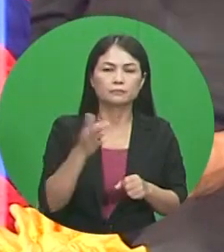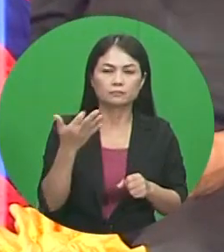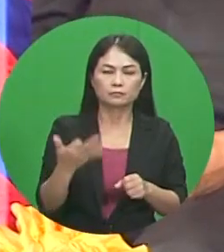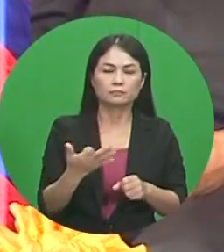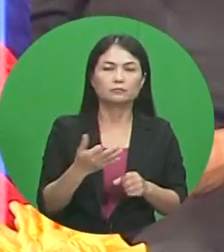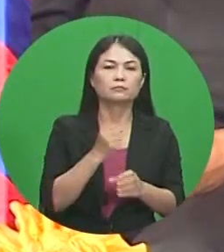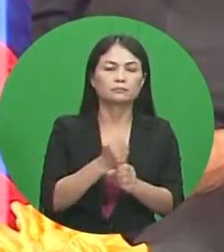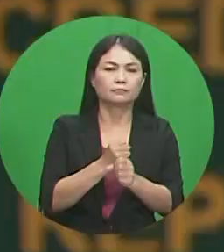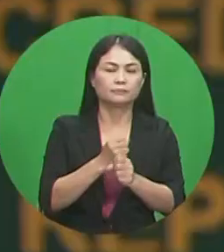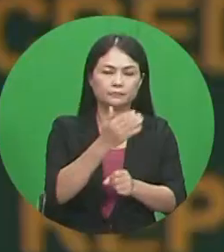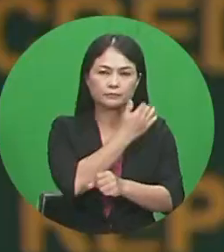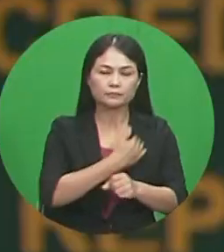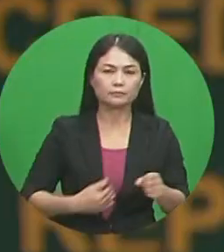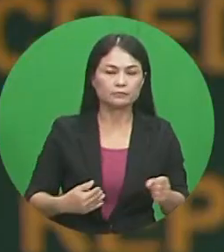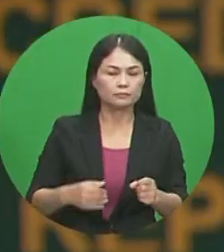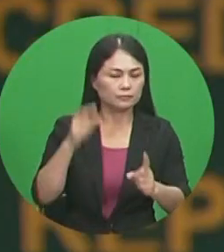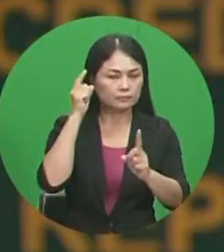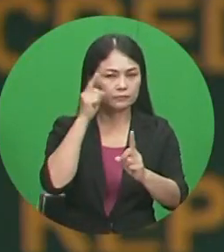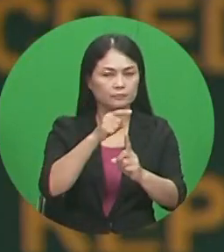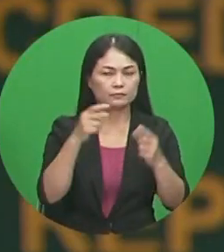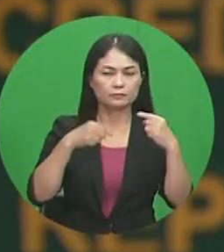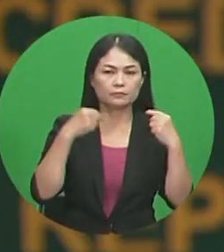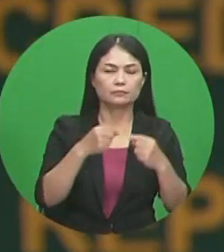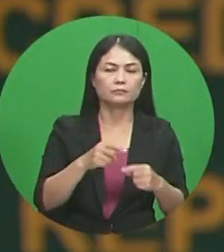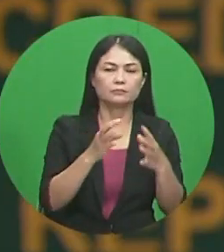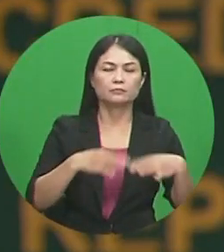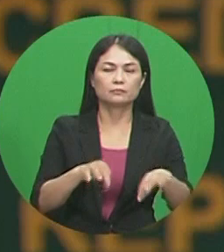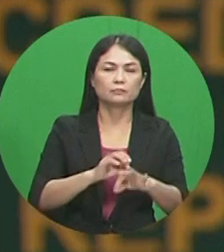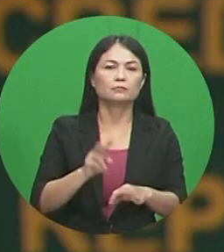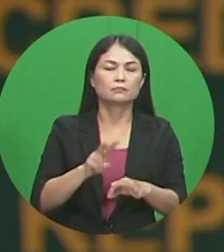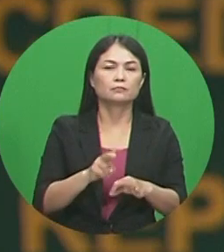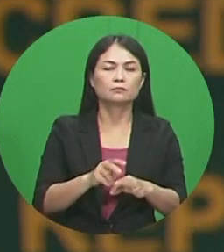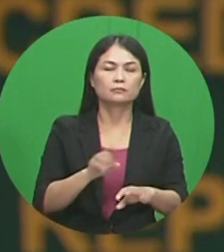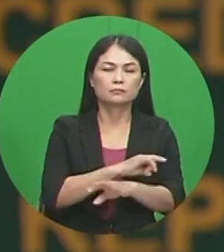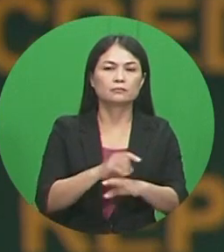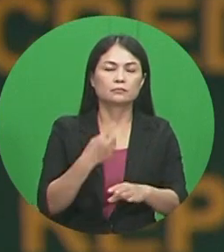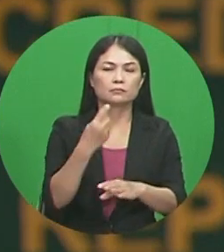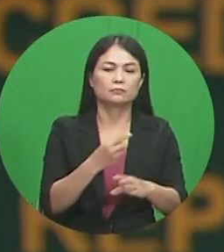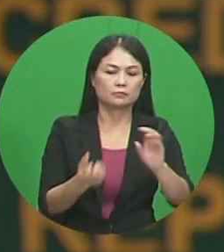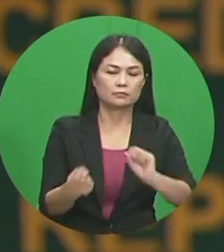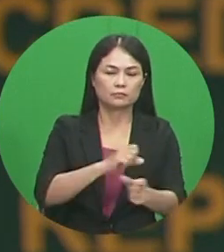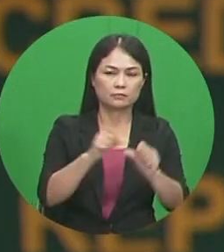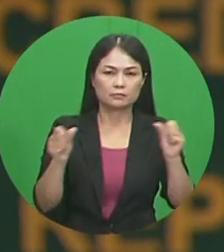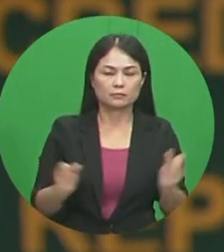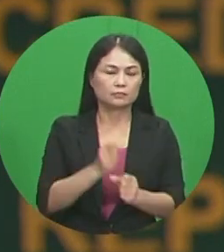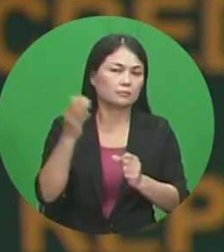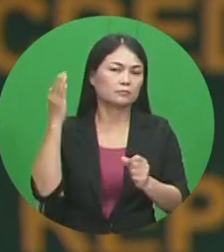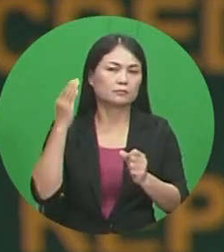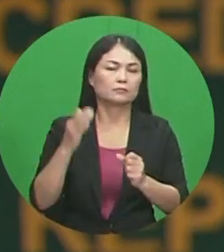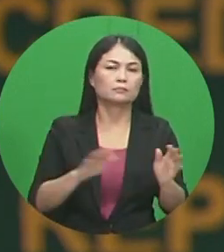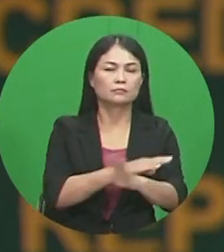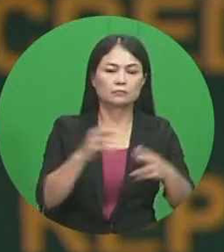បានធ្វើឲ្យសម្ដេចសម្រេចគោលដៅសំខាន់ពីរក្នុងពេលតែមួយពលគឺប្រែក្លាយតំបន់អតីតសមរ